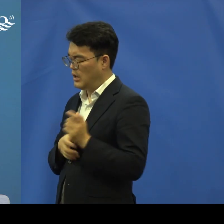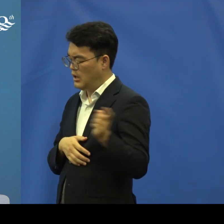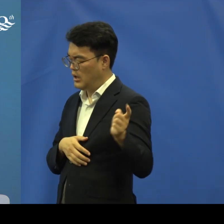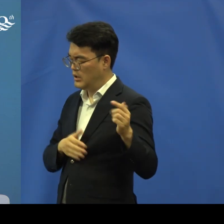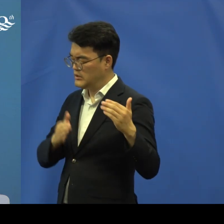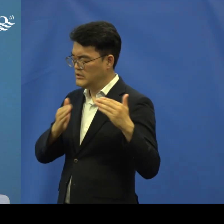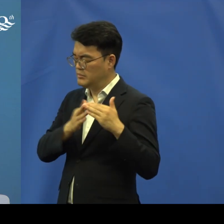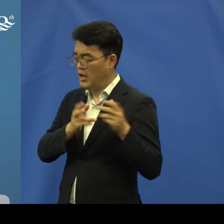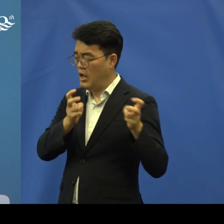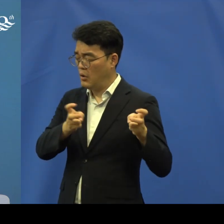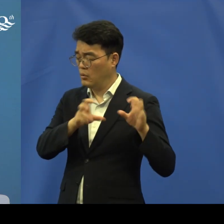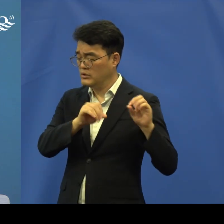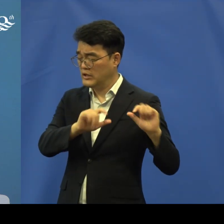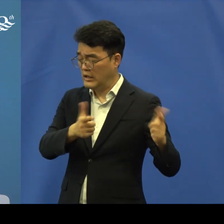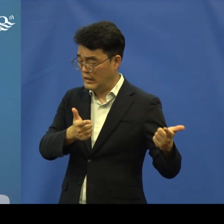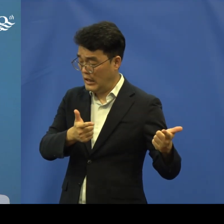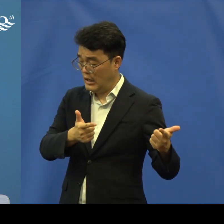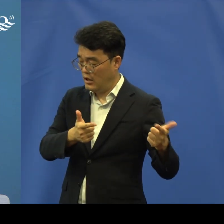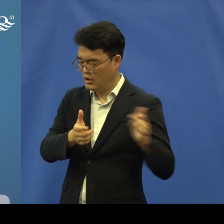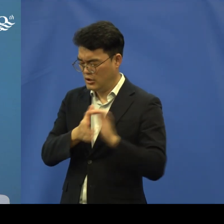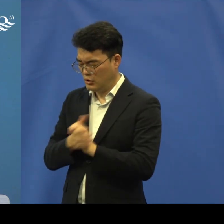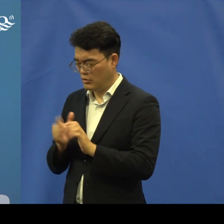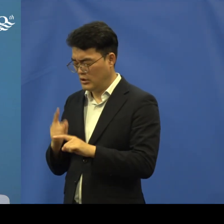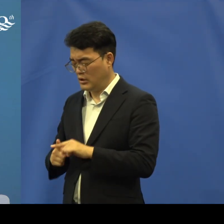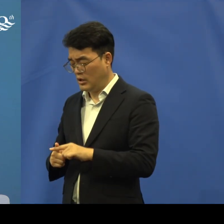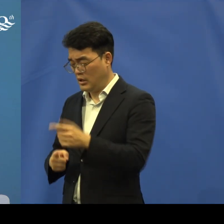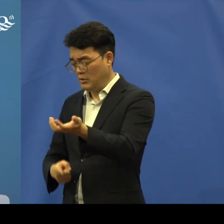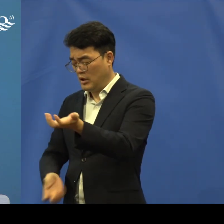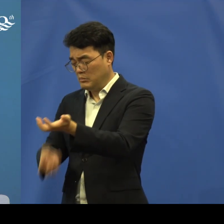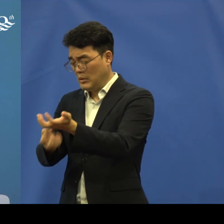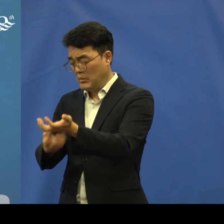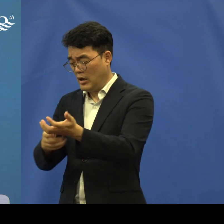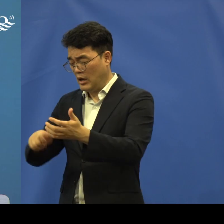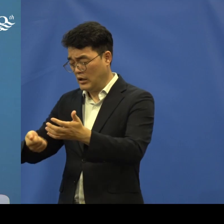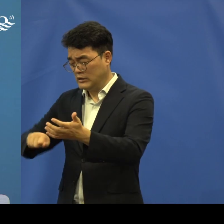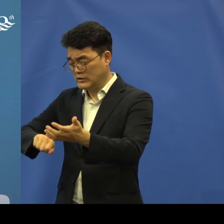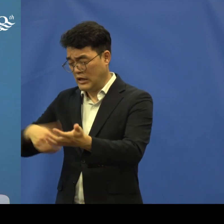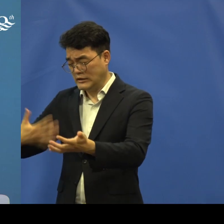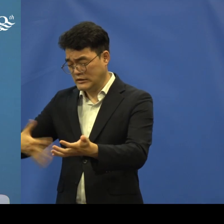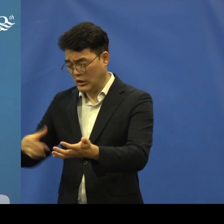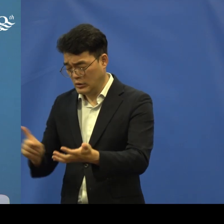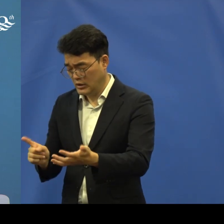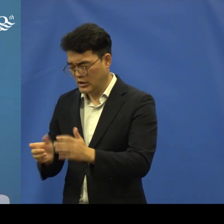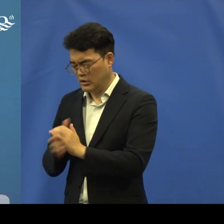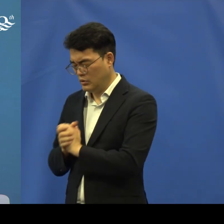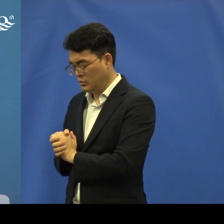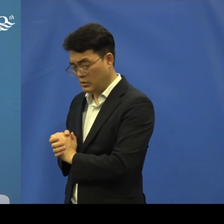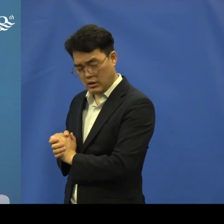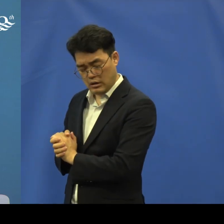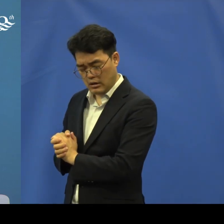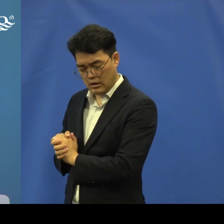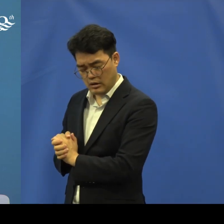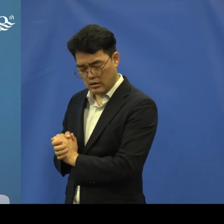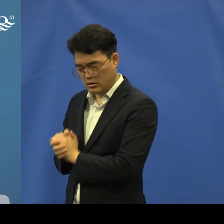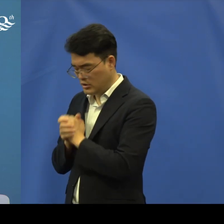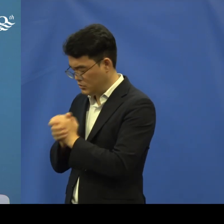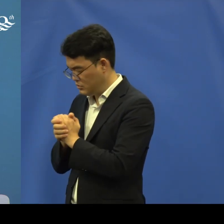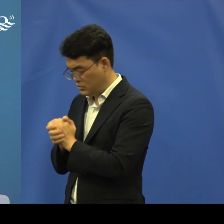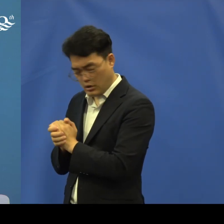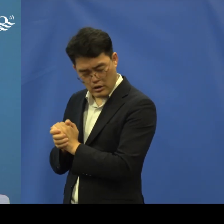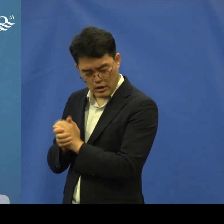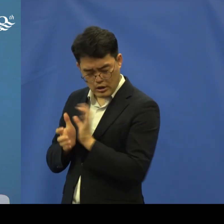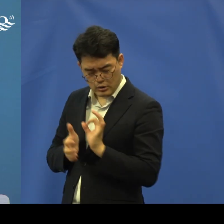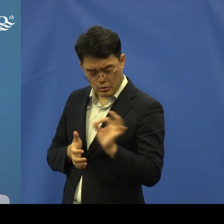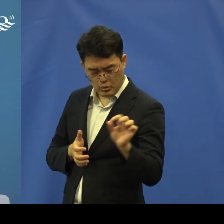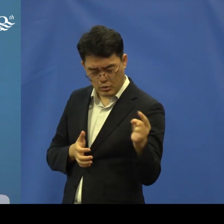왔나, 뭐, 전자레인지에 뭐 올려놓고 왔나, 네, 뭐, 또, 이번 달에 뭐 또 낼